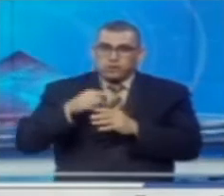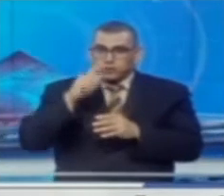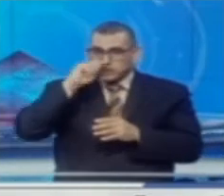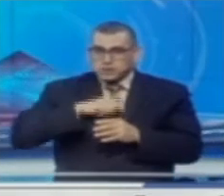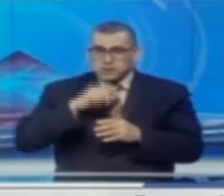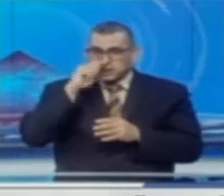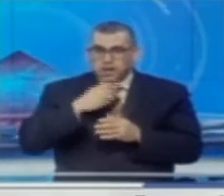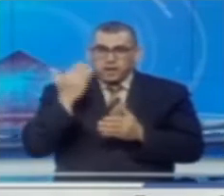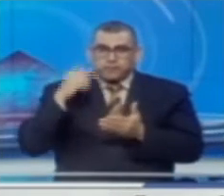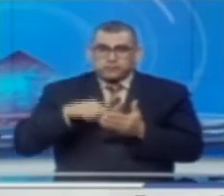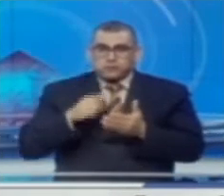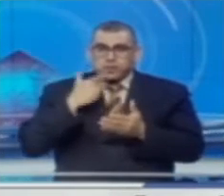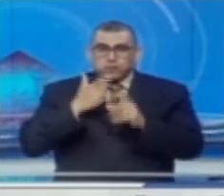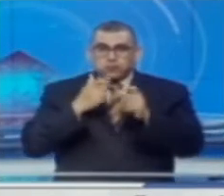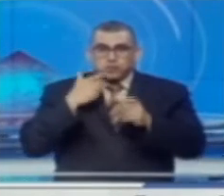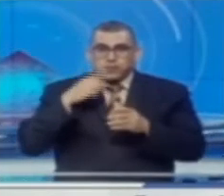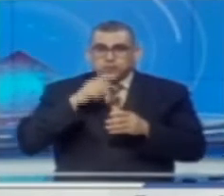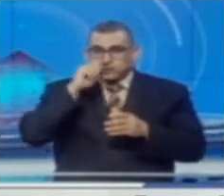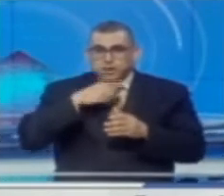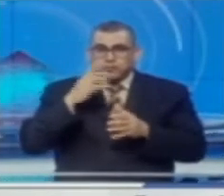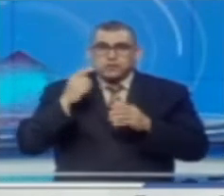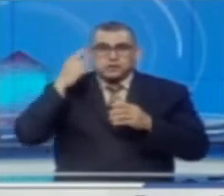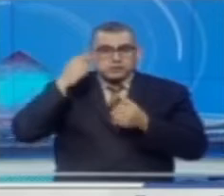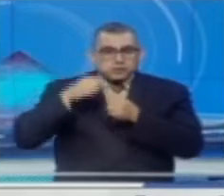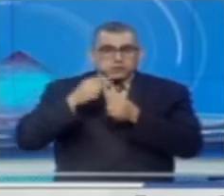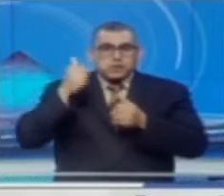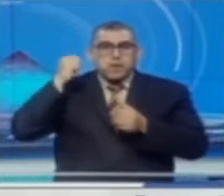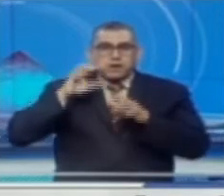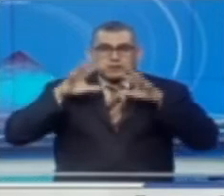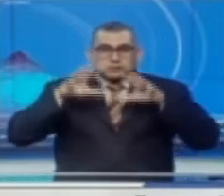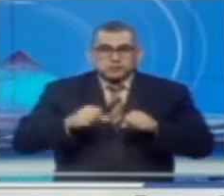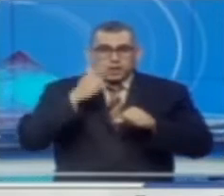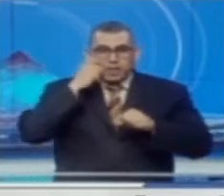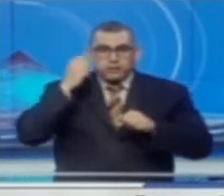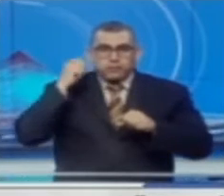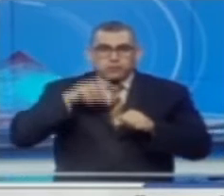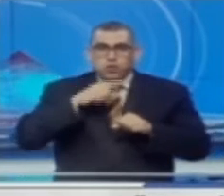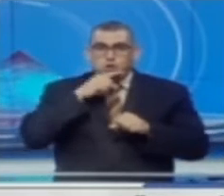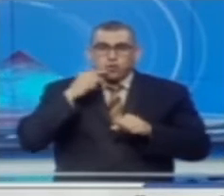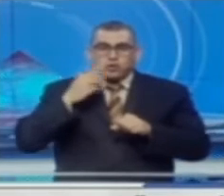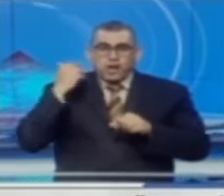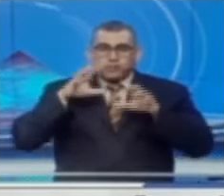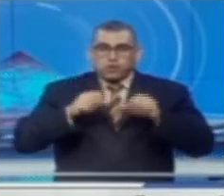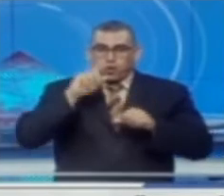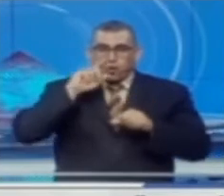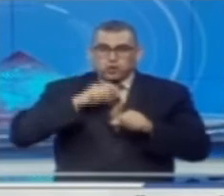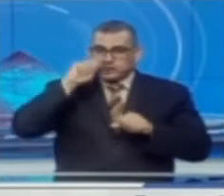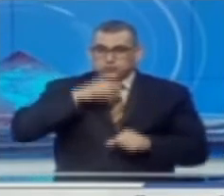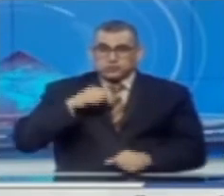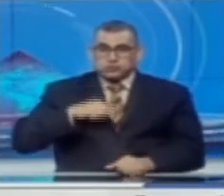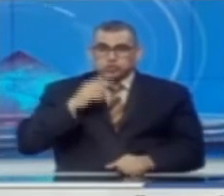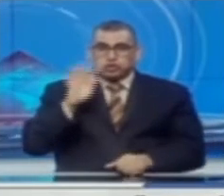ومخلفات الماضي تجسدت في الاستعمار الجديد الذي تمارسه روسيا في حق أوكرانيا